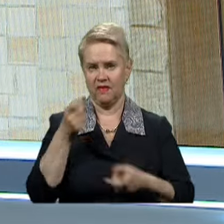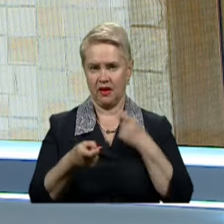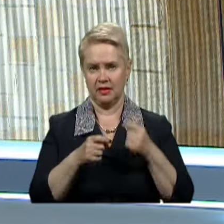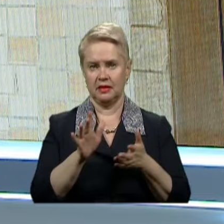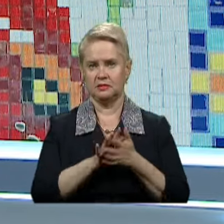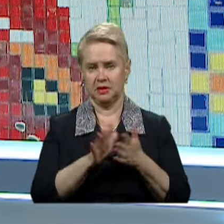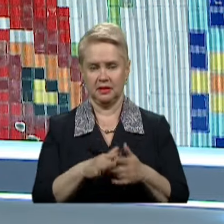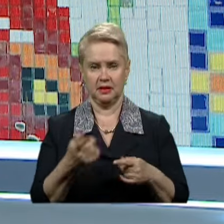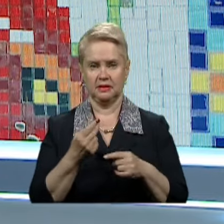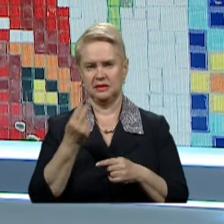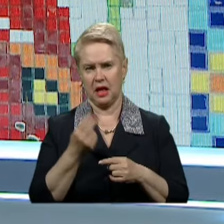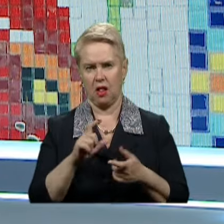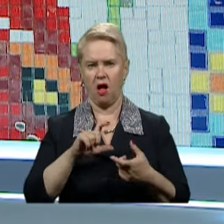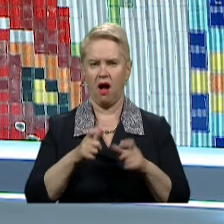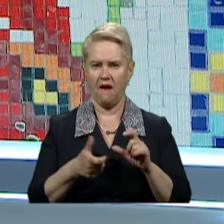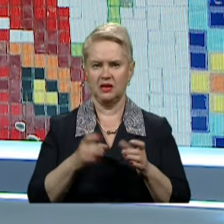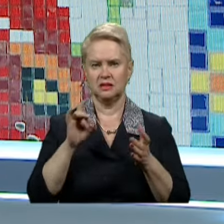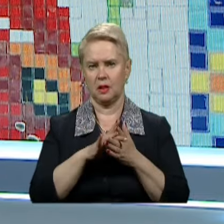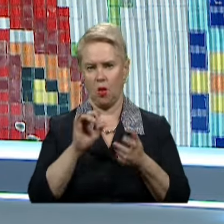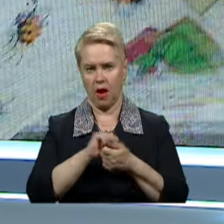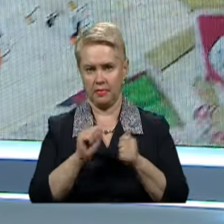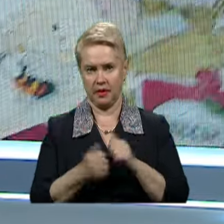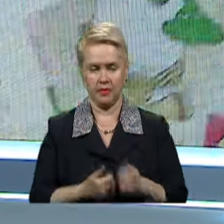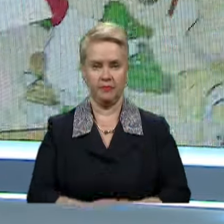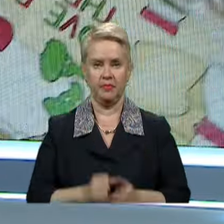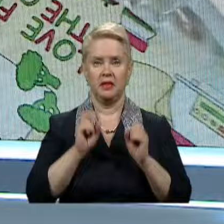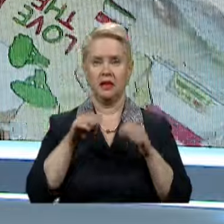на смітник – цеглу, кахлі, скло і каміння.